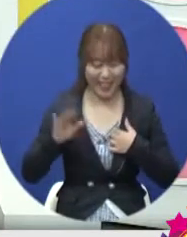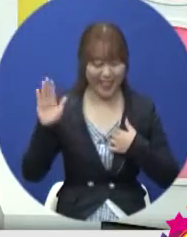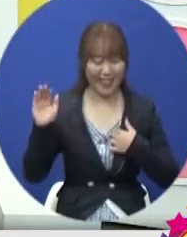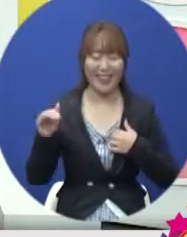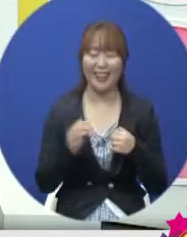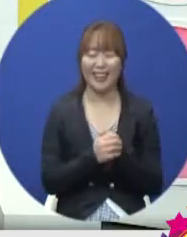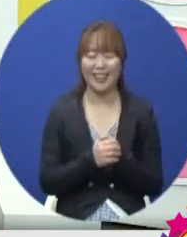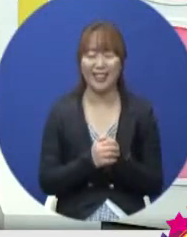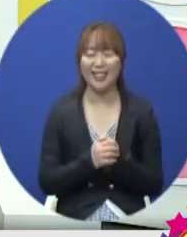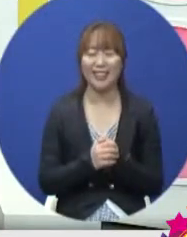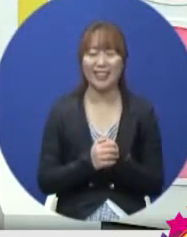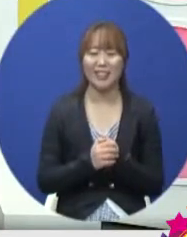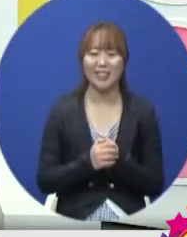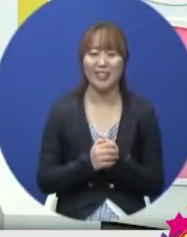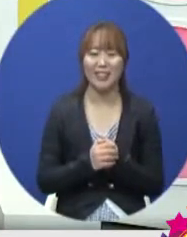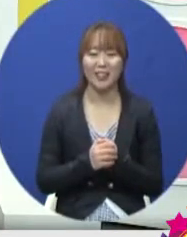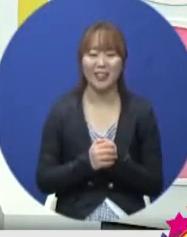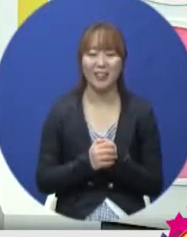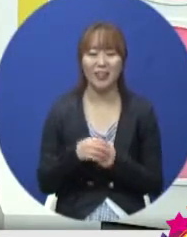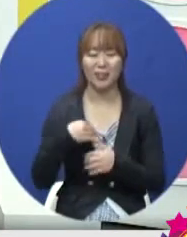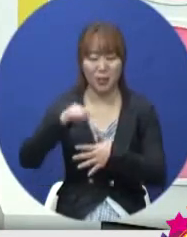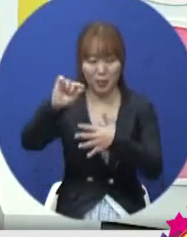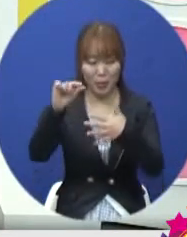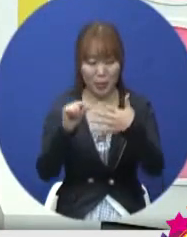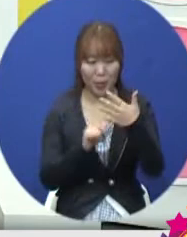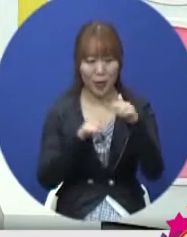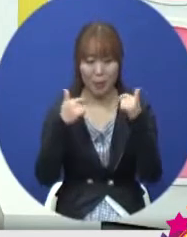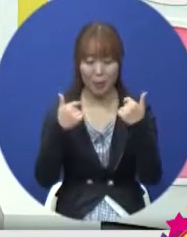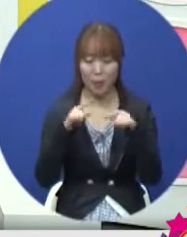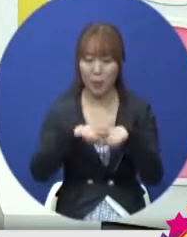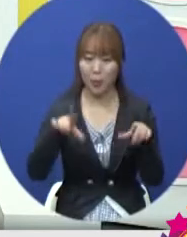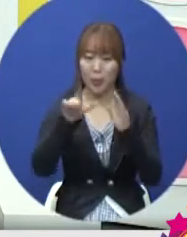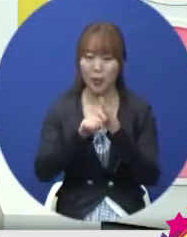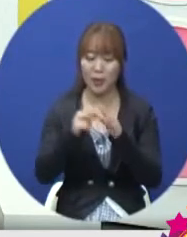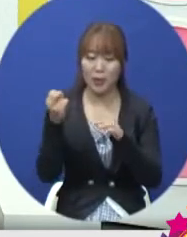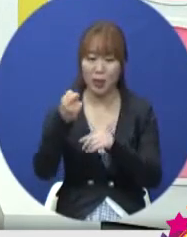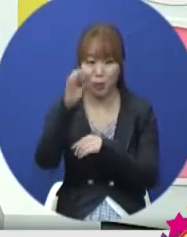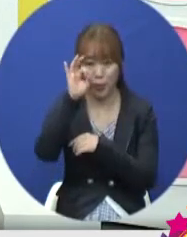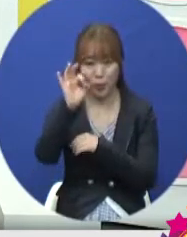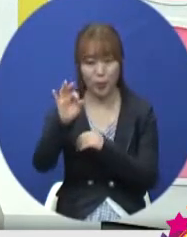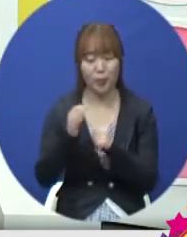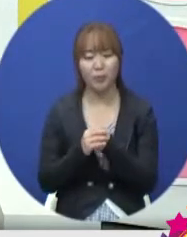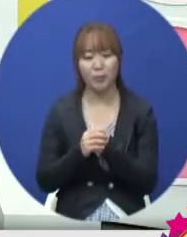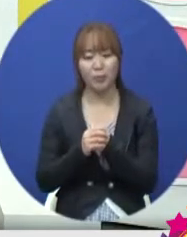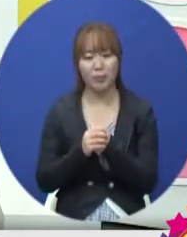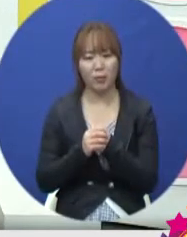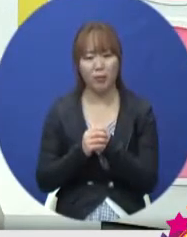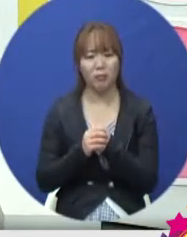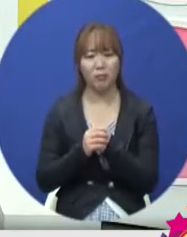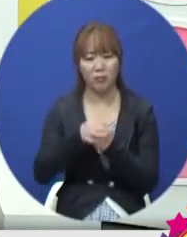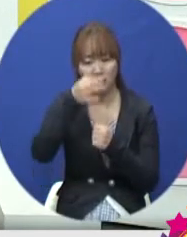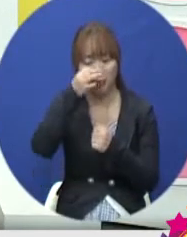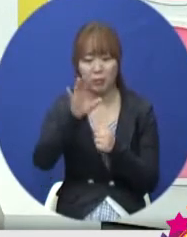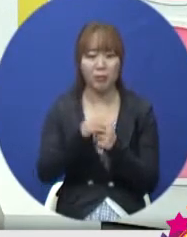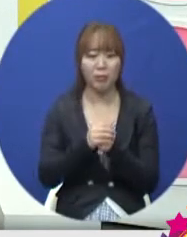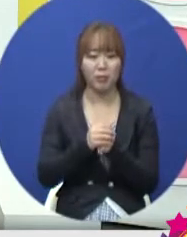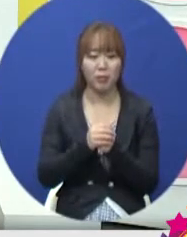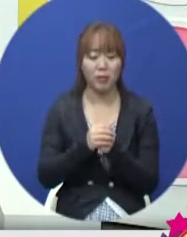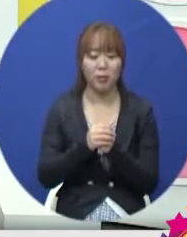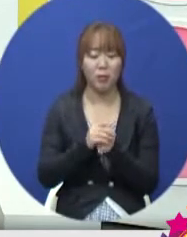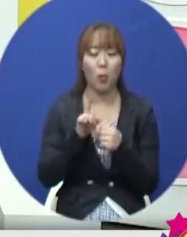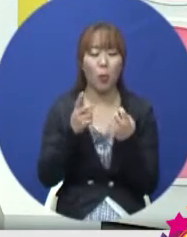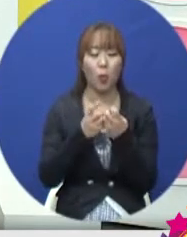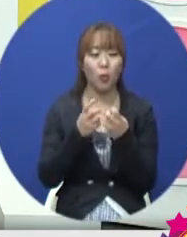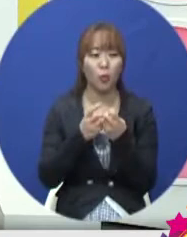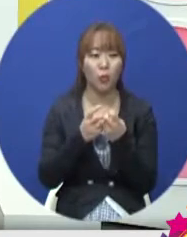반가. 네, 반갑습니다. 저희 프로그램 평상시 시청은 하셨어요, 어머니? 한 번 안 해봤어요. 한 번 나누고